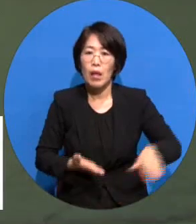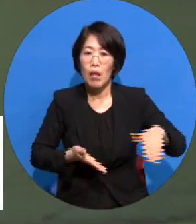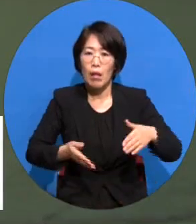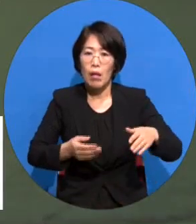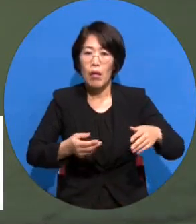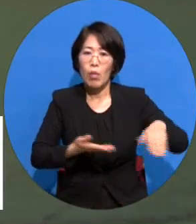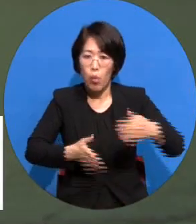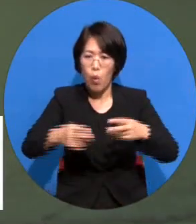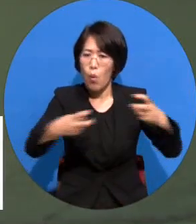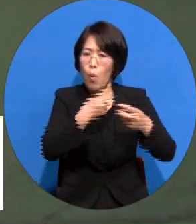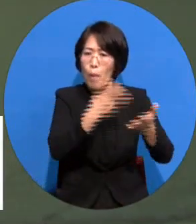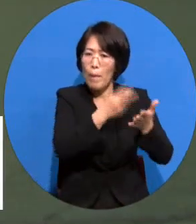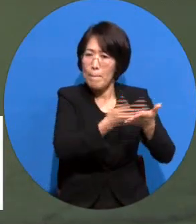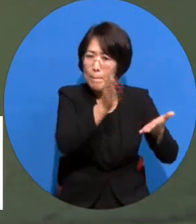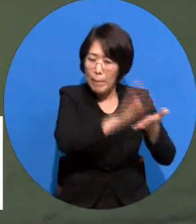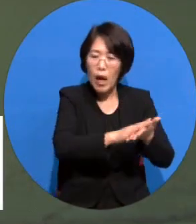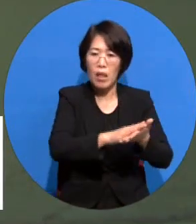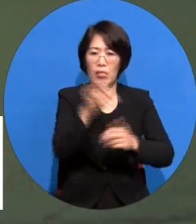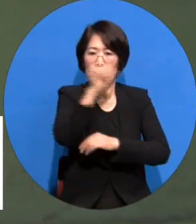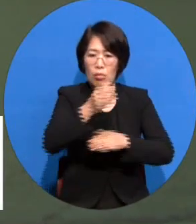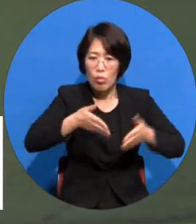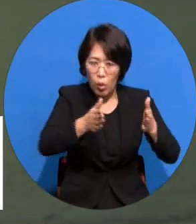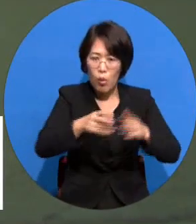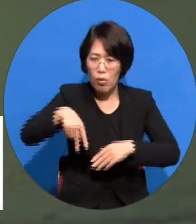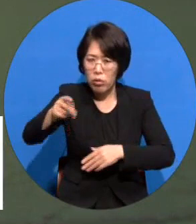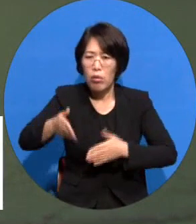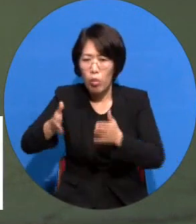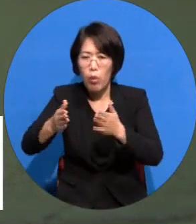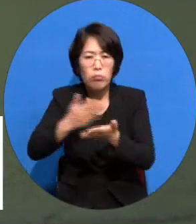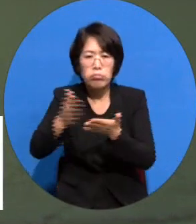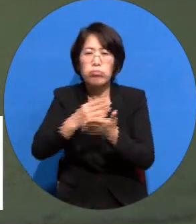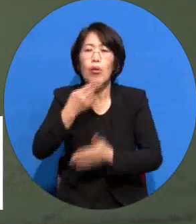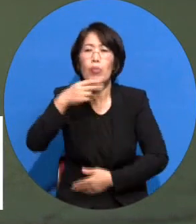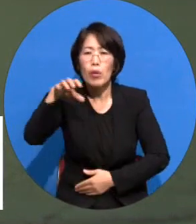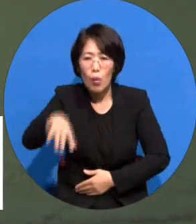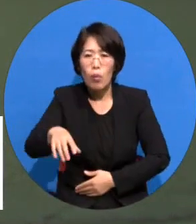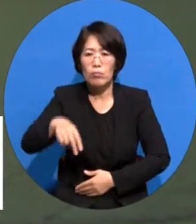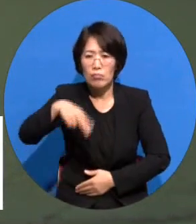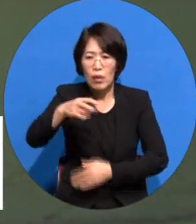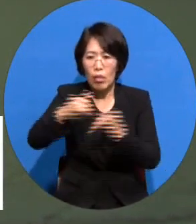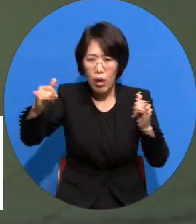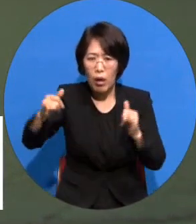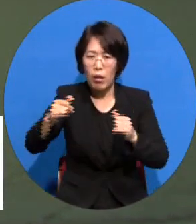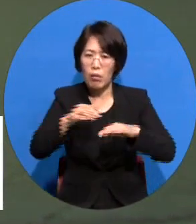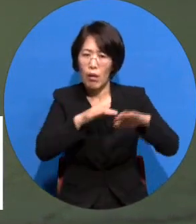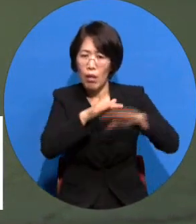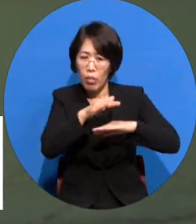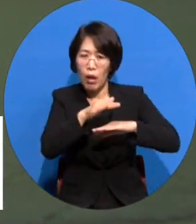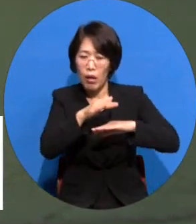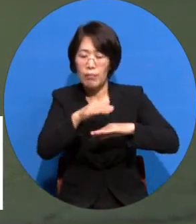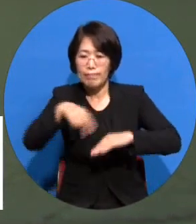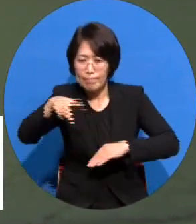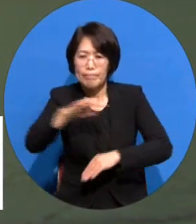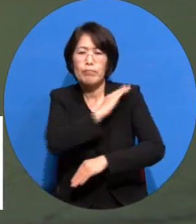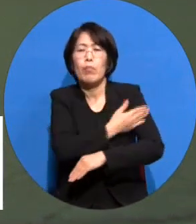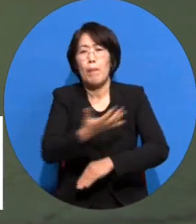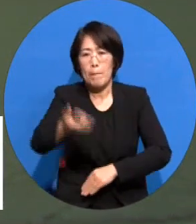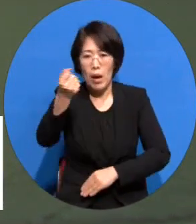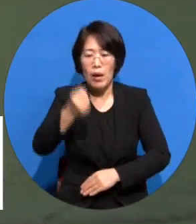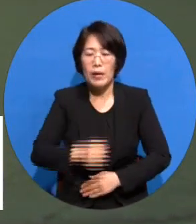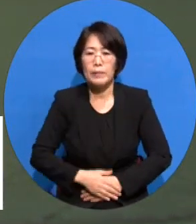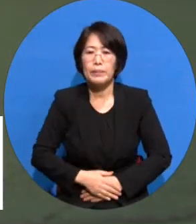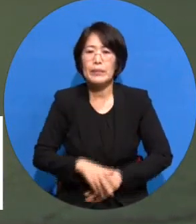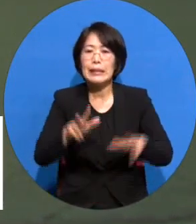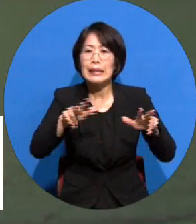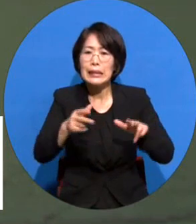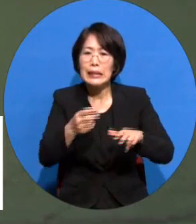도로교통법이 개정되면서 차도와 인도 구분이 없는 이면도로에서는 보행자가 차보다 우선 통행권을 갖습니다.